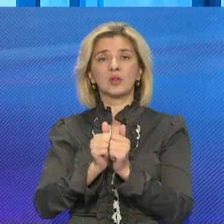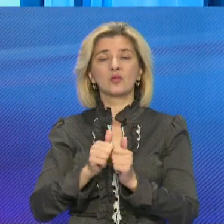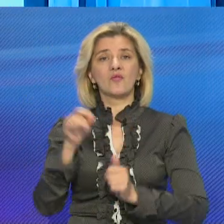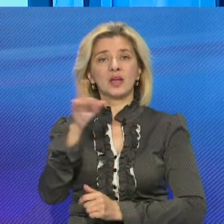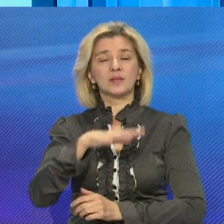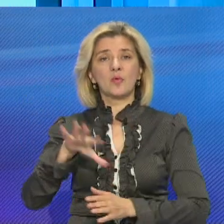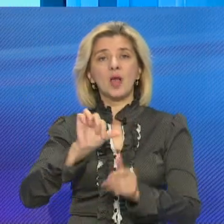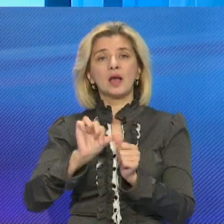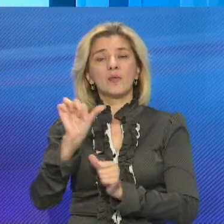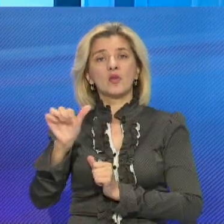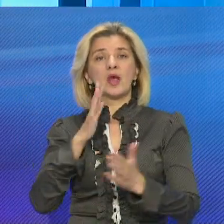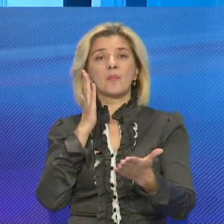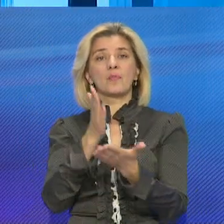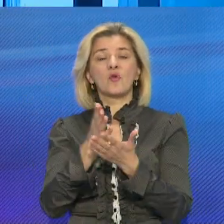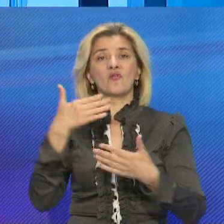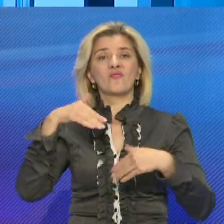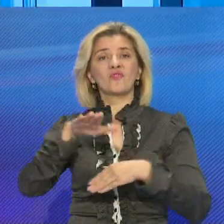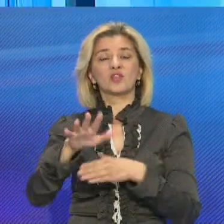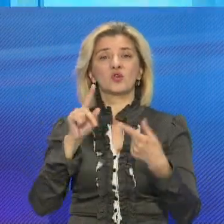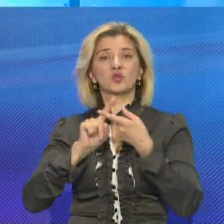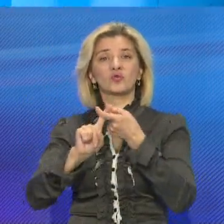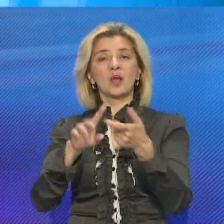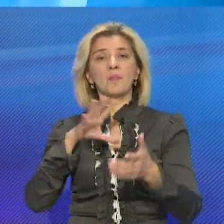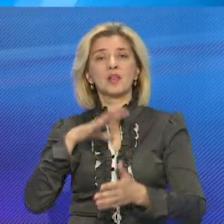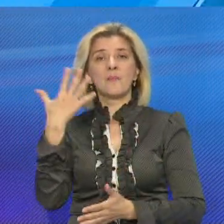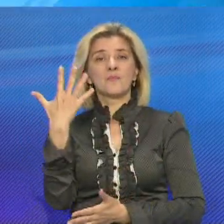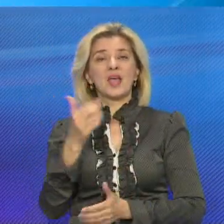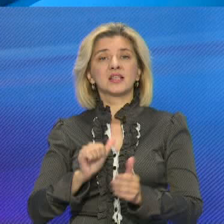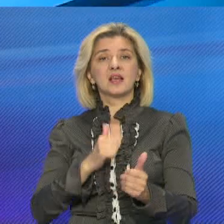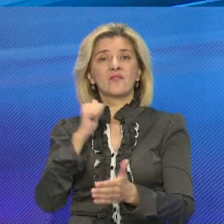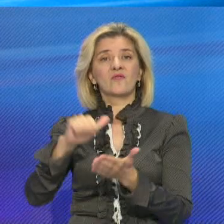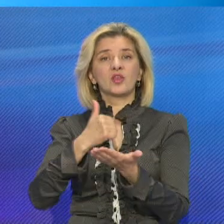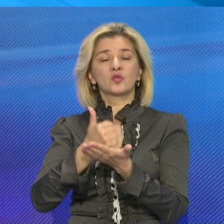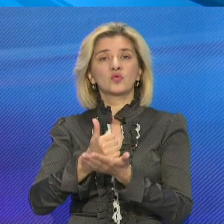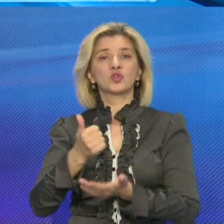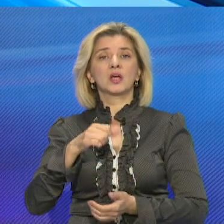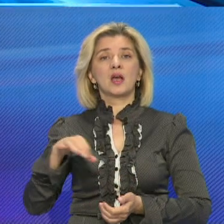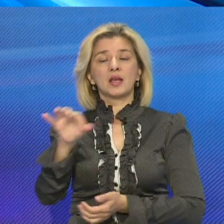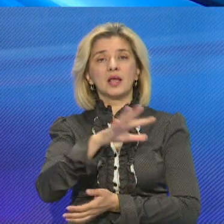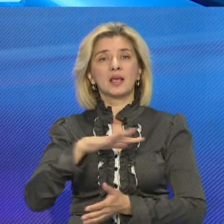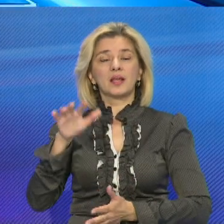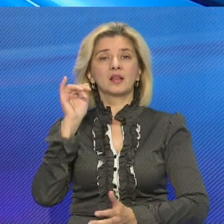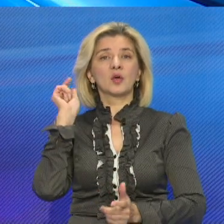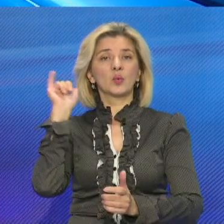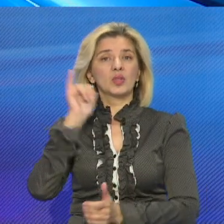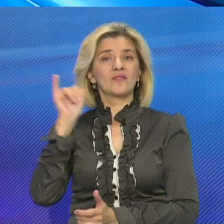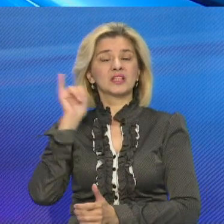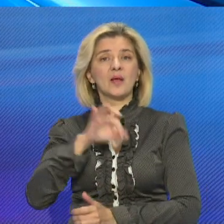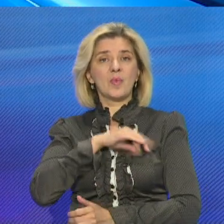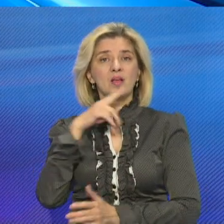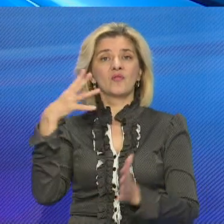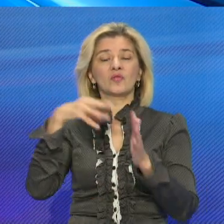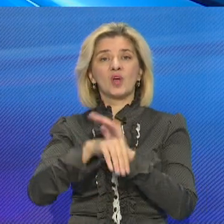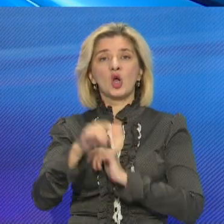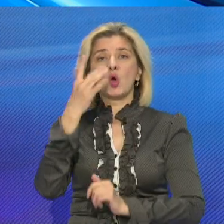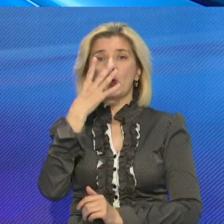прамой відэасувязі з кіраўніком дзяржавы знаходзіліся 5 вядучых рэгіянальных ВНУ Беларусі. У іх ліку Гродзенскі дзяржаўны ўніверсітэт